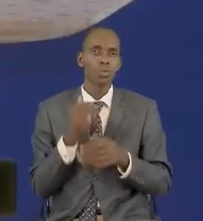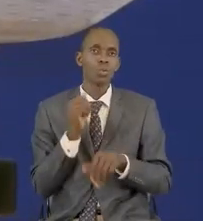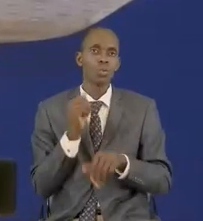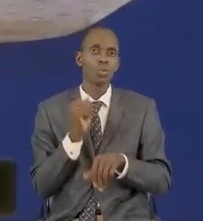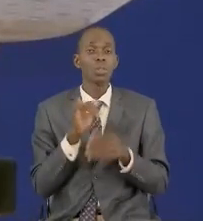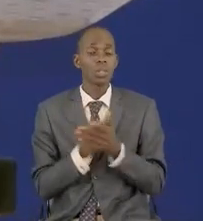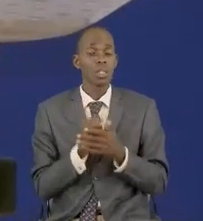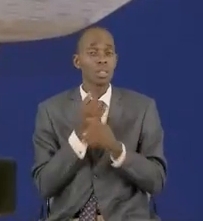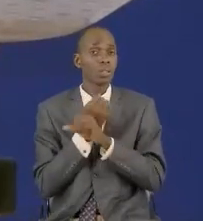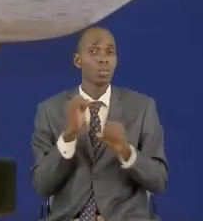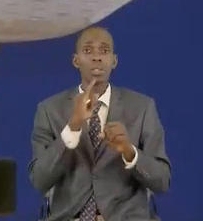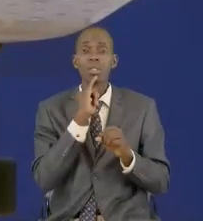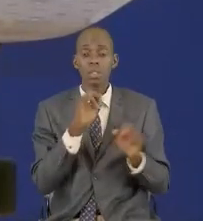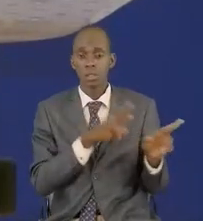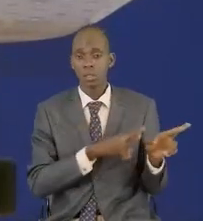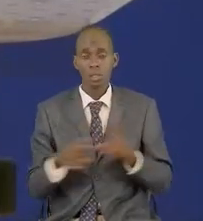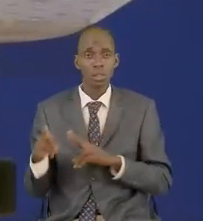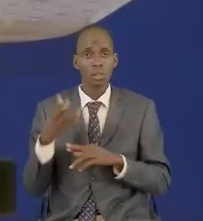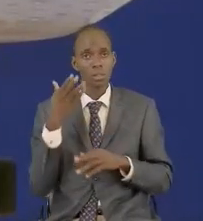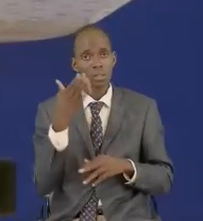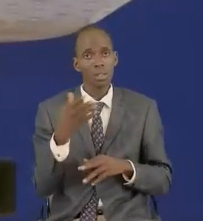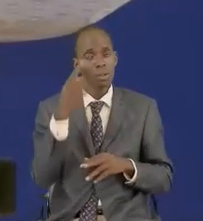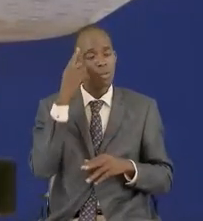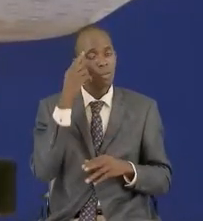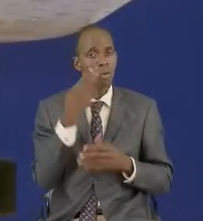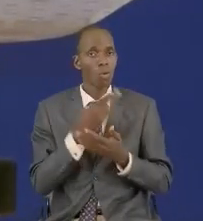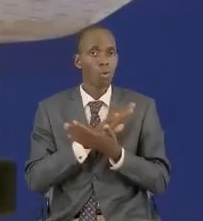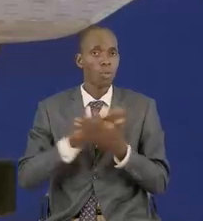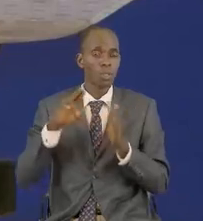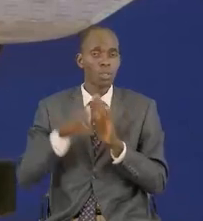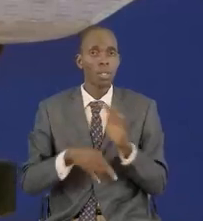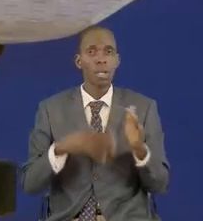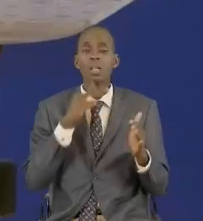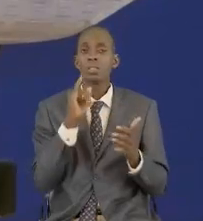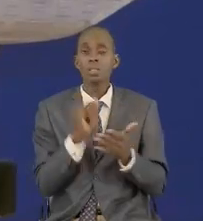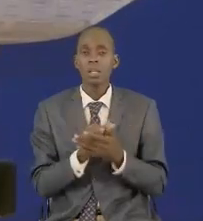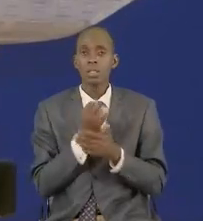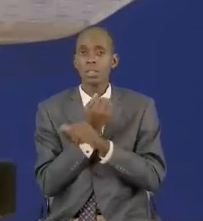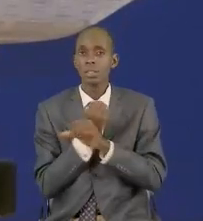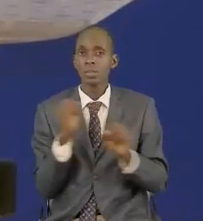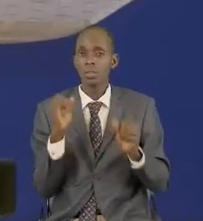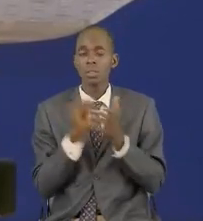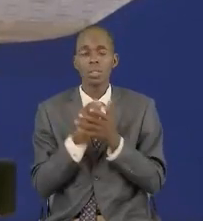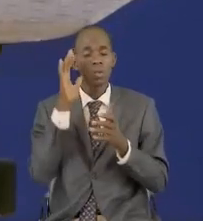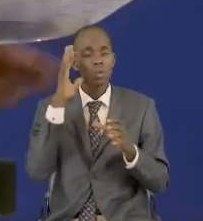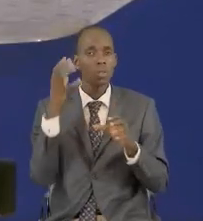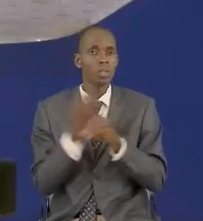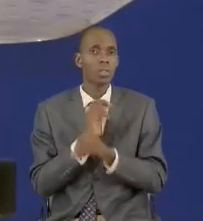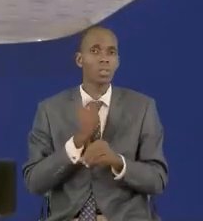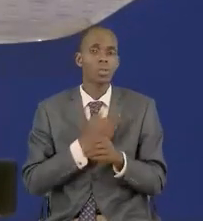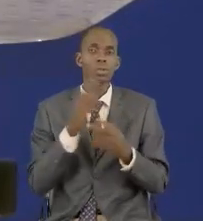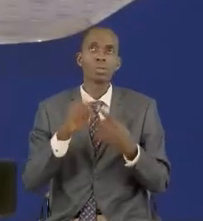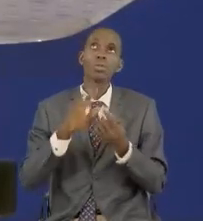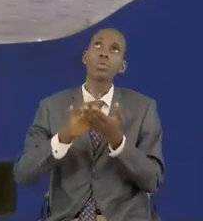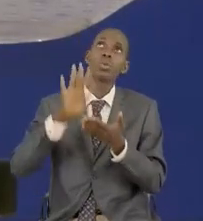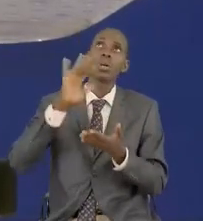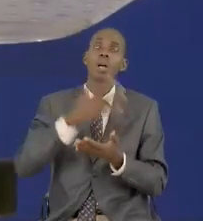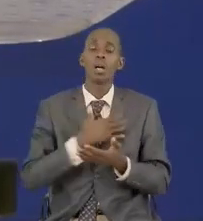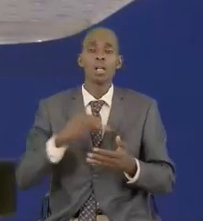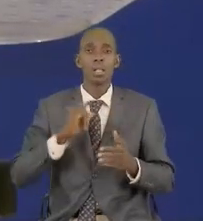est disponible pour la piété c'est le salut qui nous amènera à la gloire et je prie